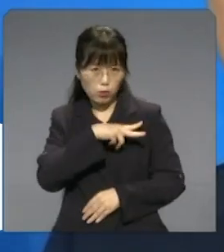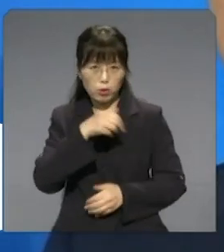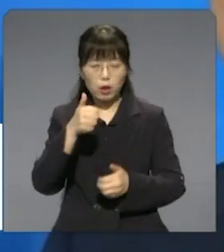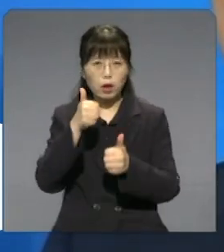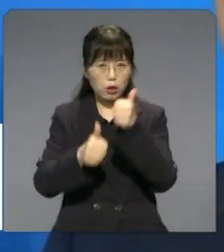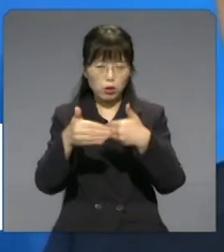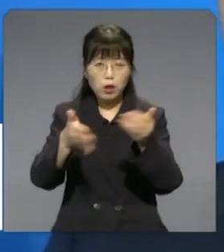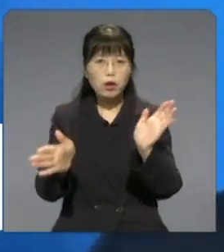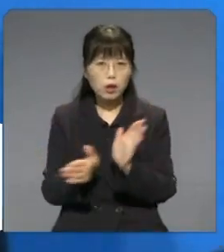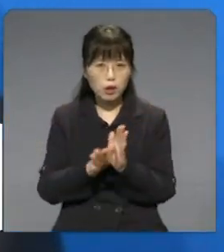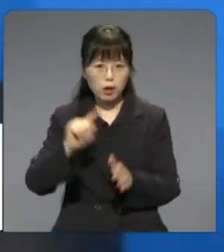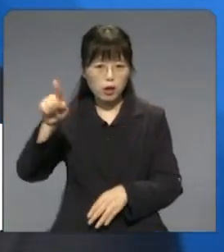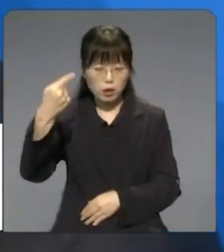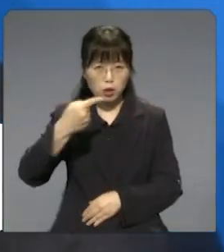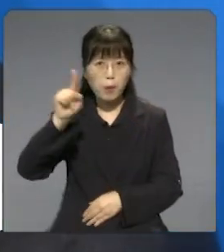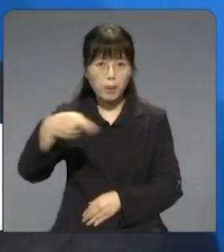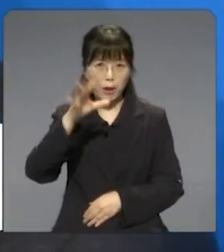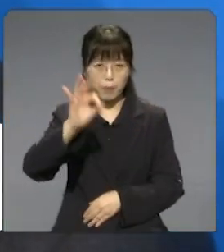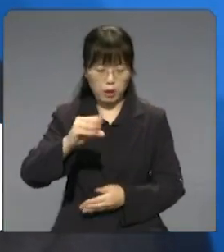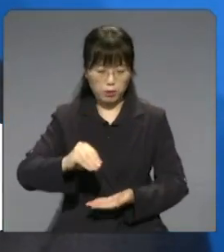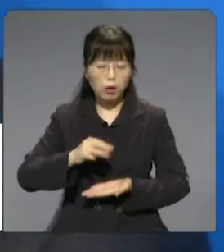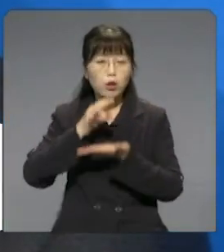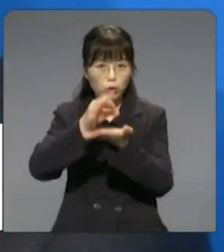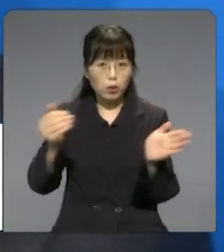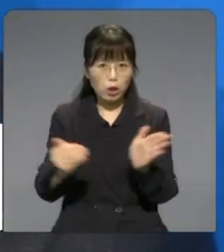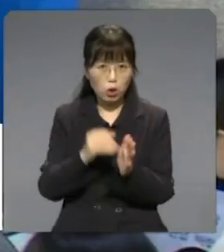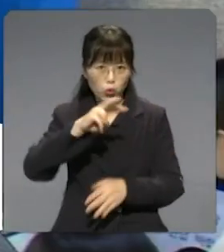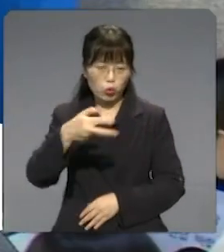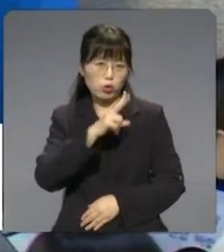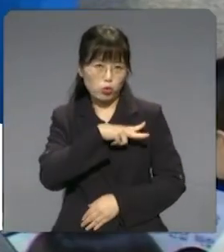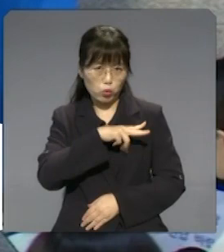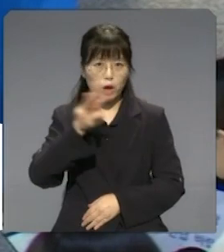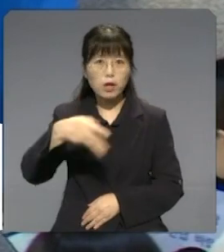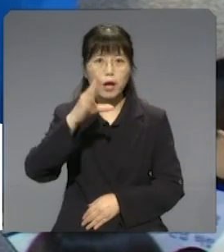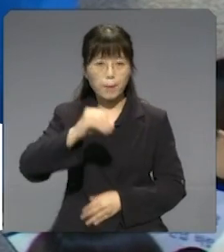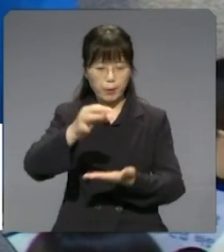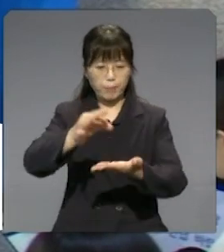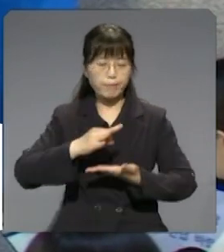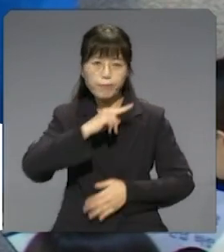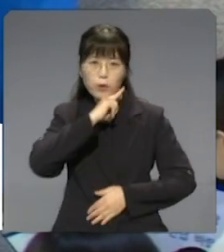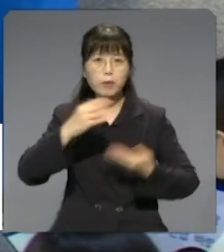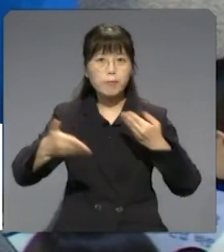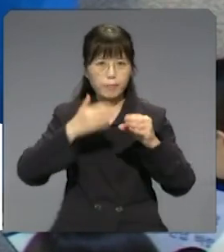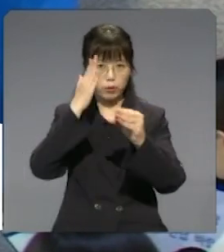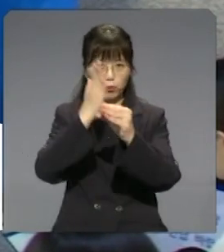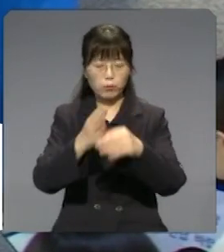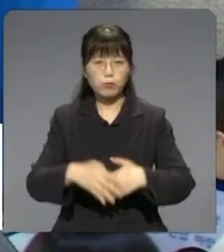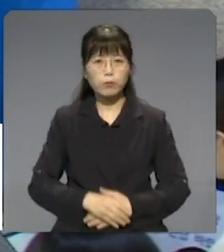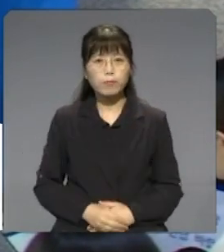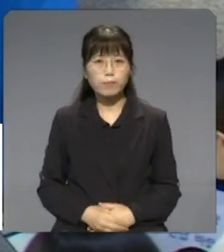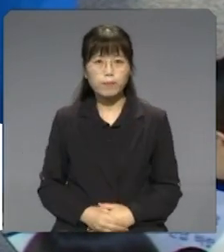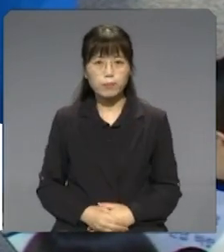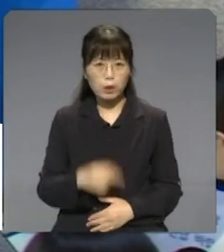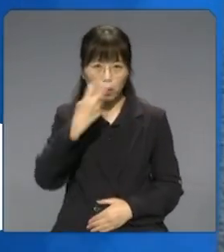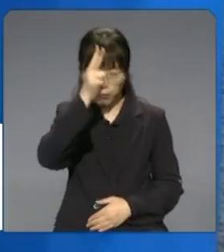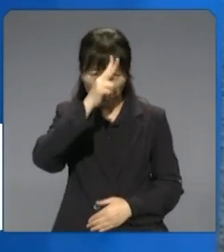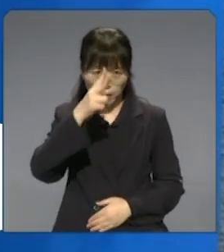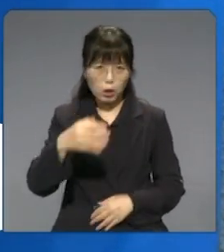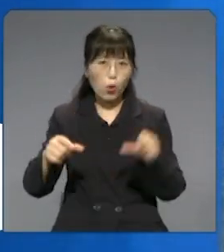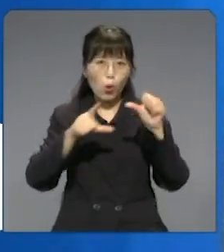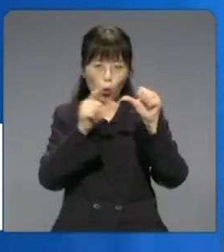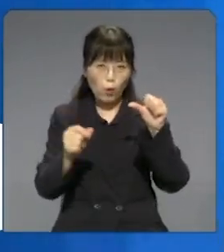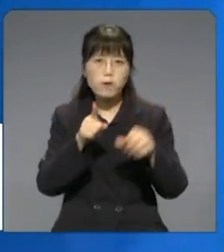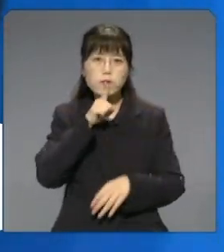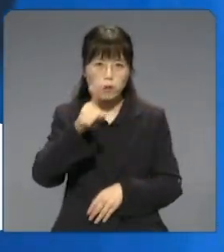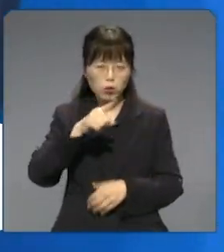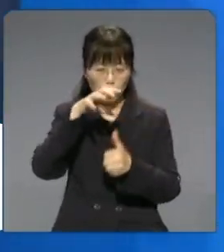경선캠프에 1,100만원을 제공하고 윤 의원으로부터 300만원을 받은 혐의를 받습니다 검찰이 지난